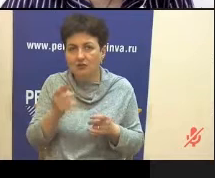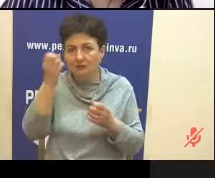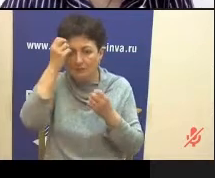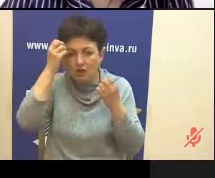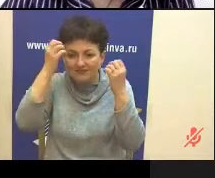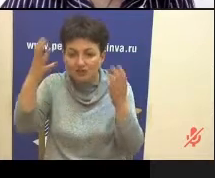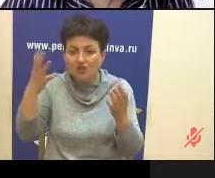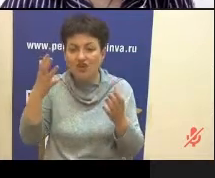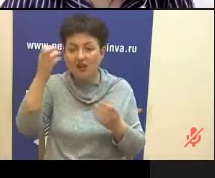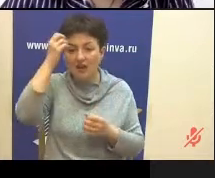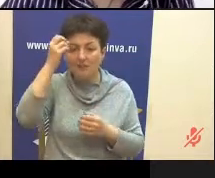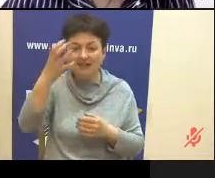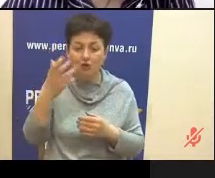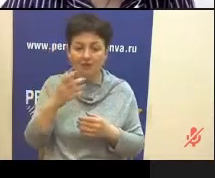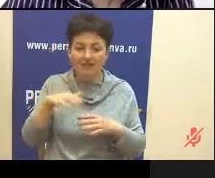что ли,